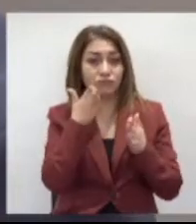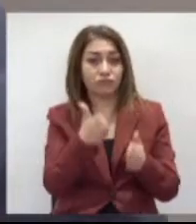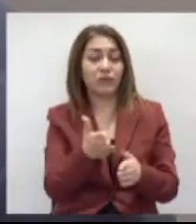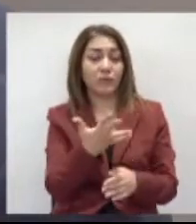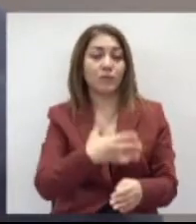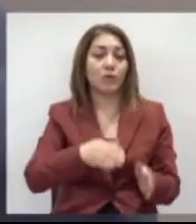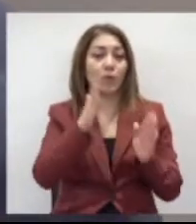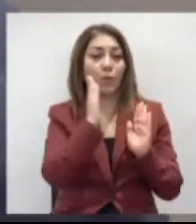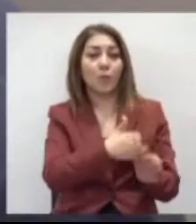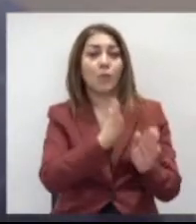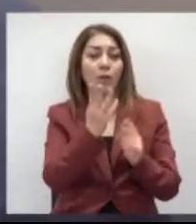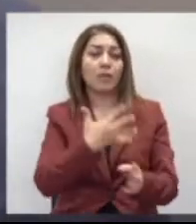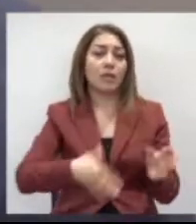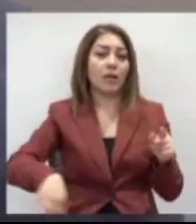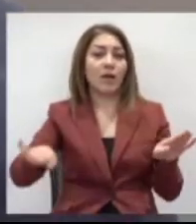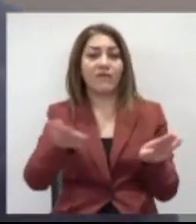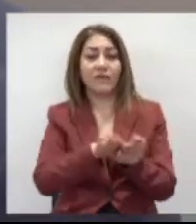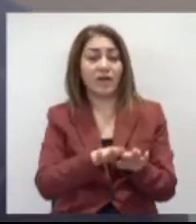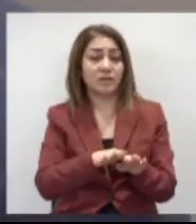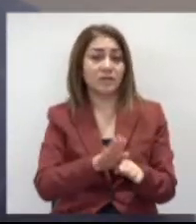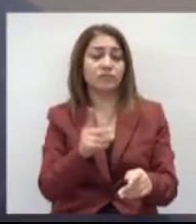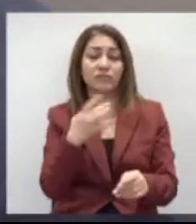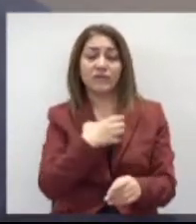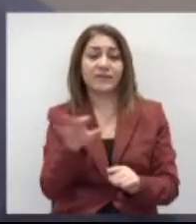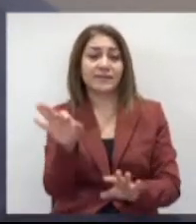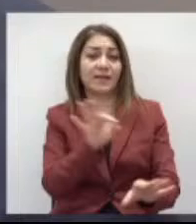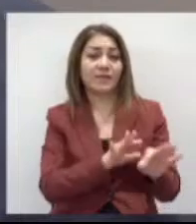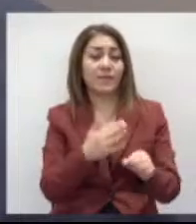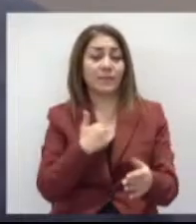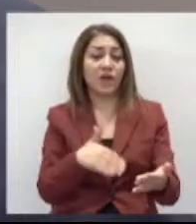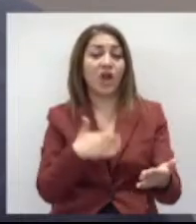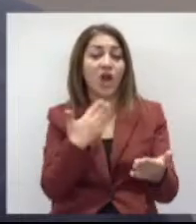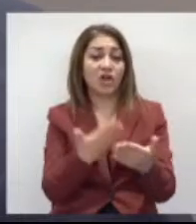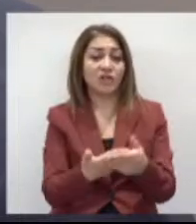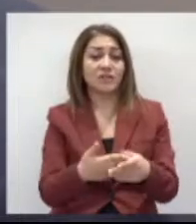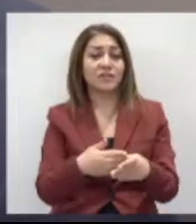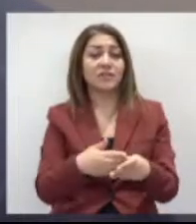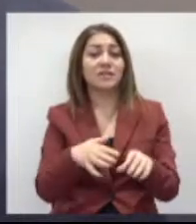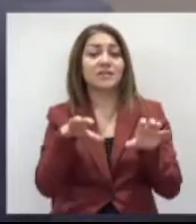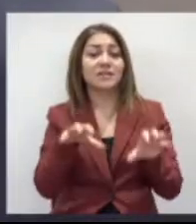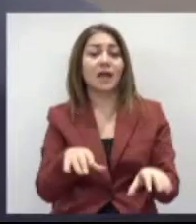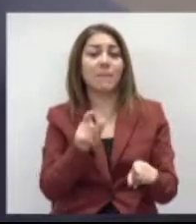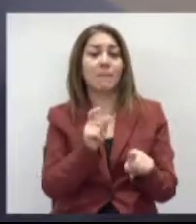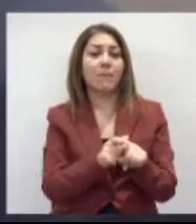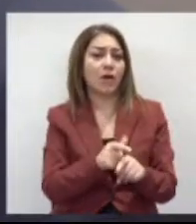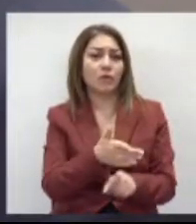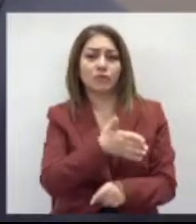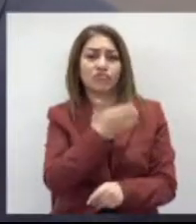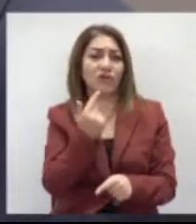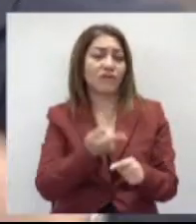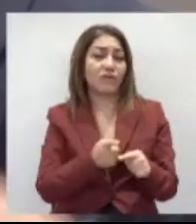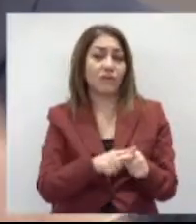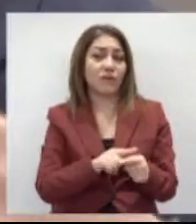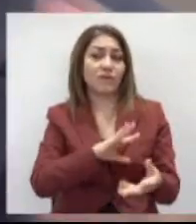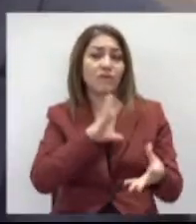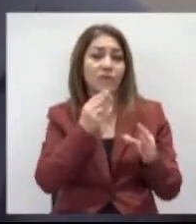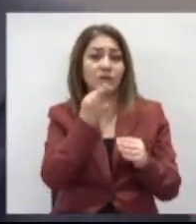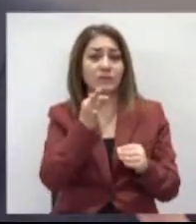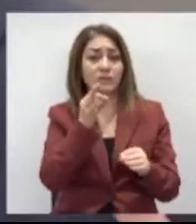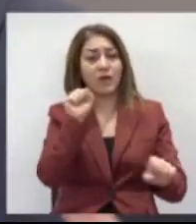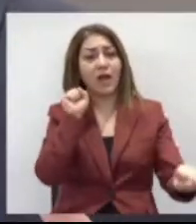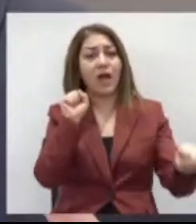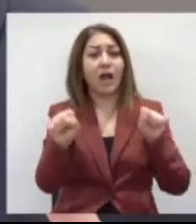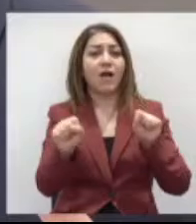բոլոր ուղղությունների վրա։ Ընդ որում մեր առաջարկում նույնիսկ հանրապետության նախագահ եզրույթը չկա, որտեղ մենք առհասարակ ասում ենք, որ